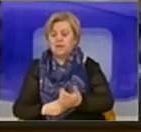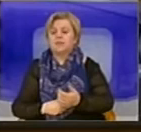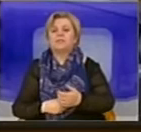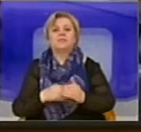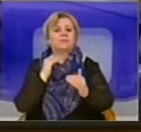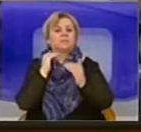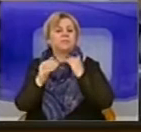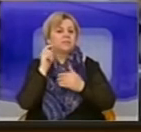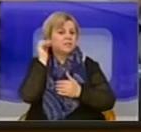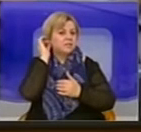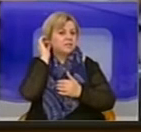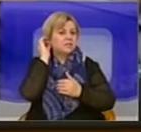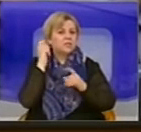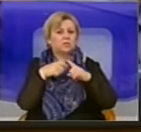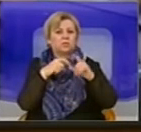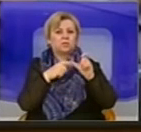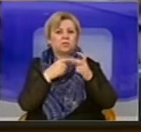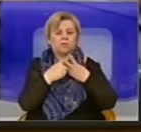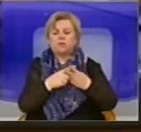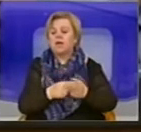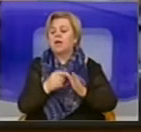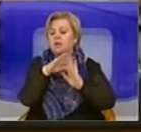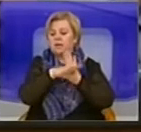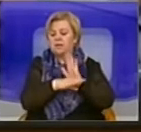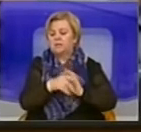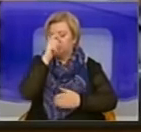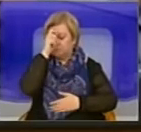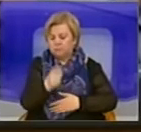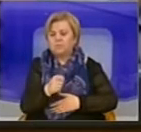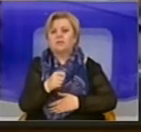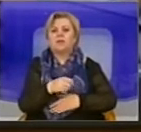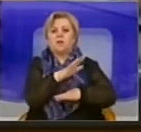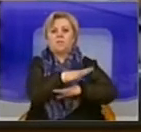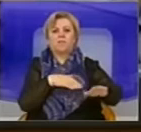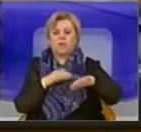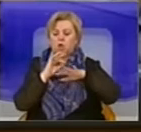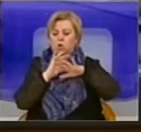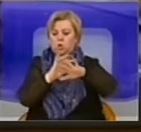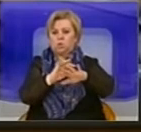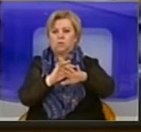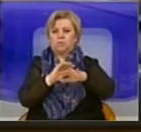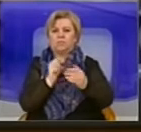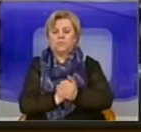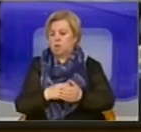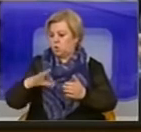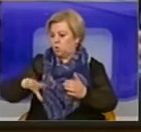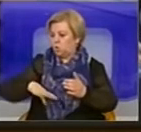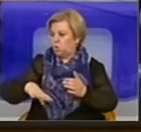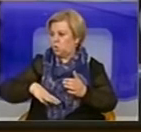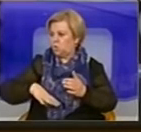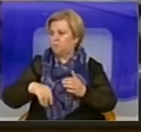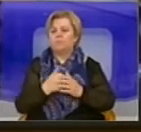barazisë gjinore i kërkuar në kushtetut po respektohet në kryesinë e kuvendit dhe që shoh një kryesuese, pra një grua në ulsën